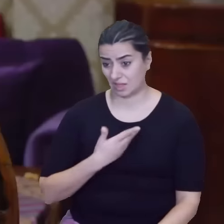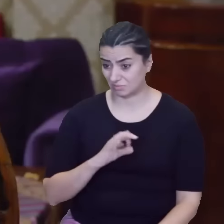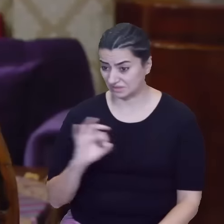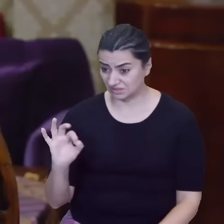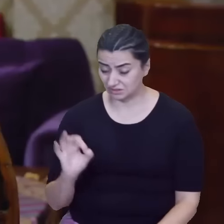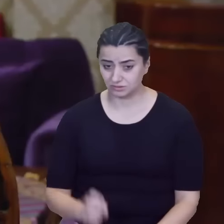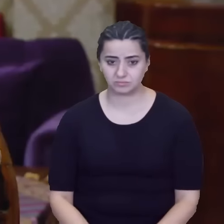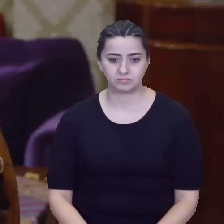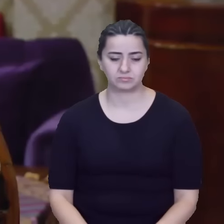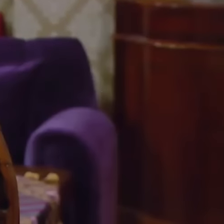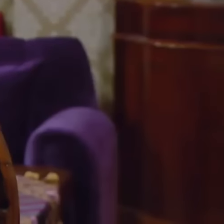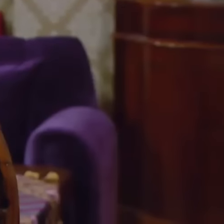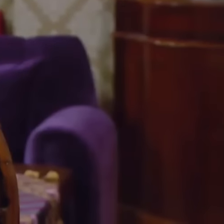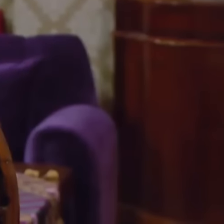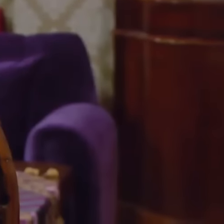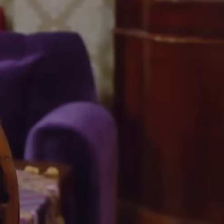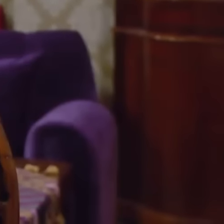Ekmeksiz.